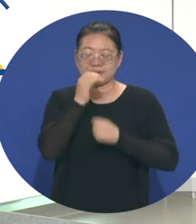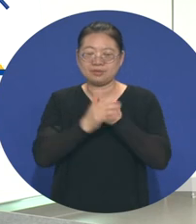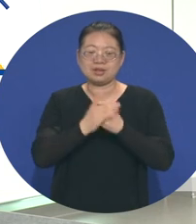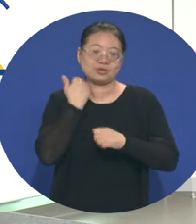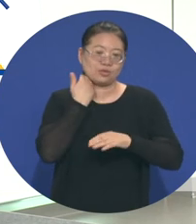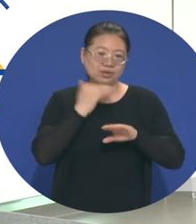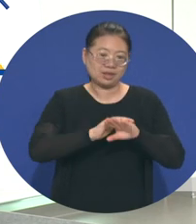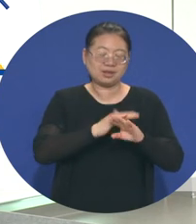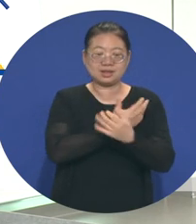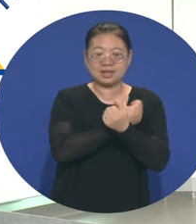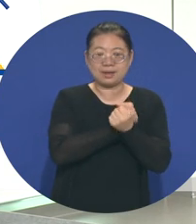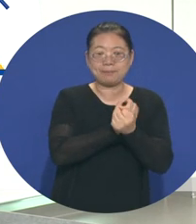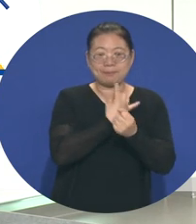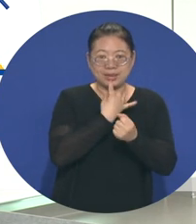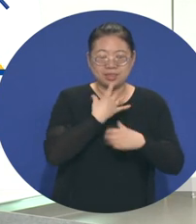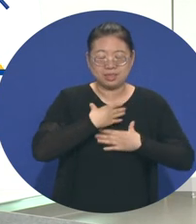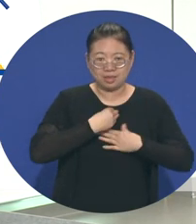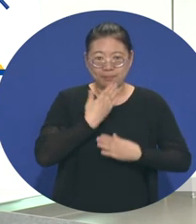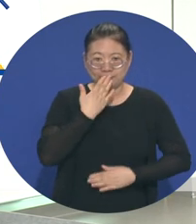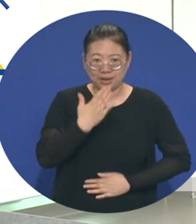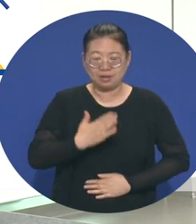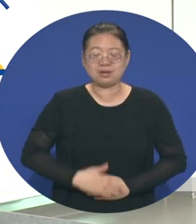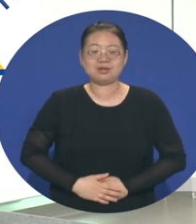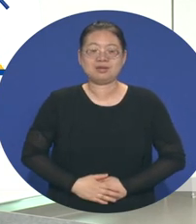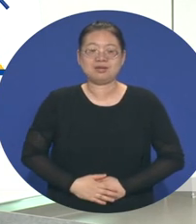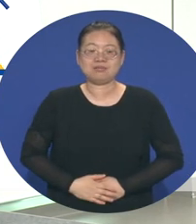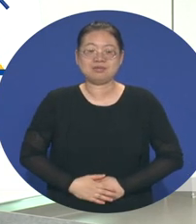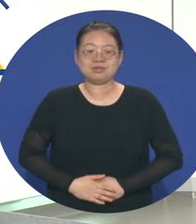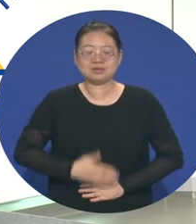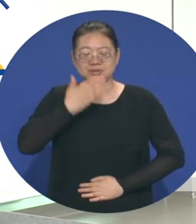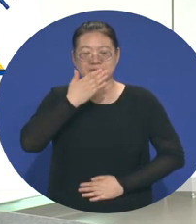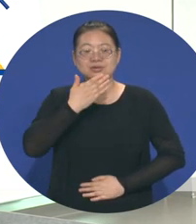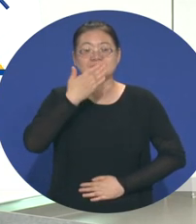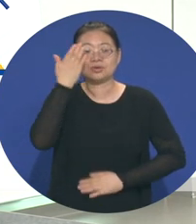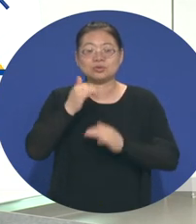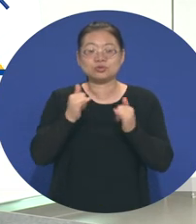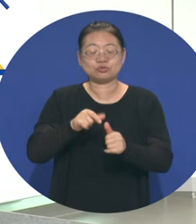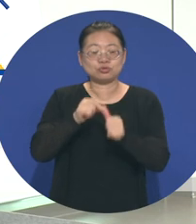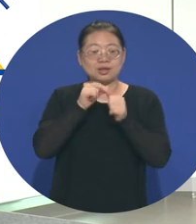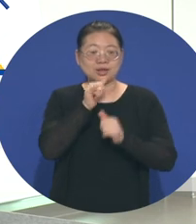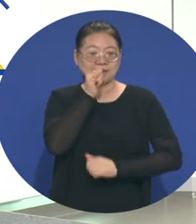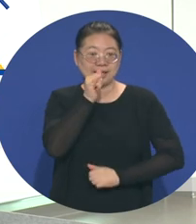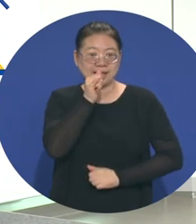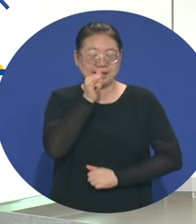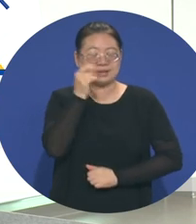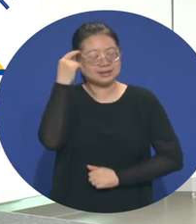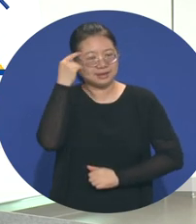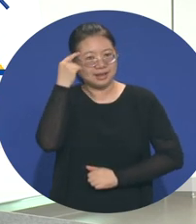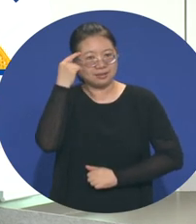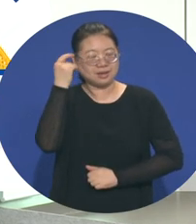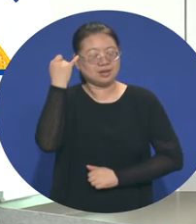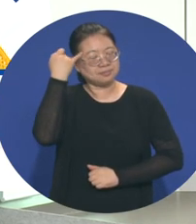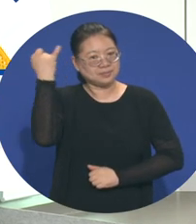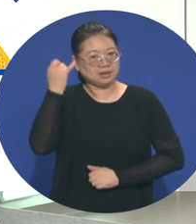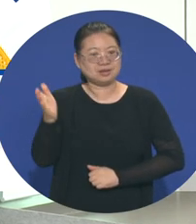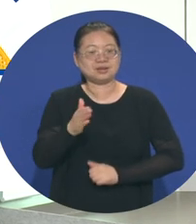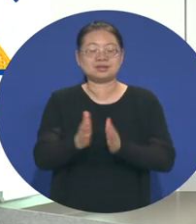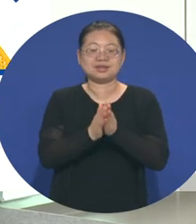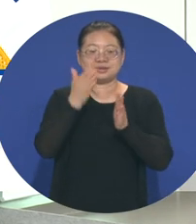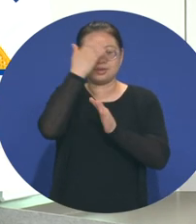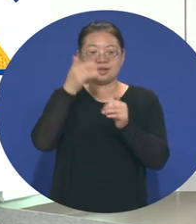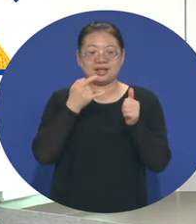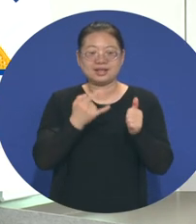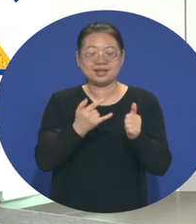전세 계약만 안전하게 체결된다면 청년들을 구할 수 있다라는 그 컨셉에서 시작됐어요 부디